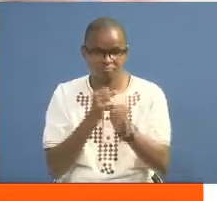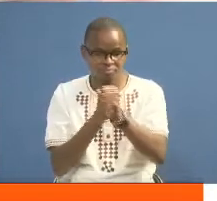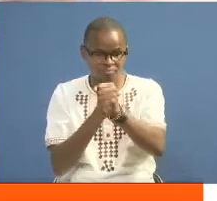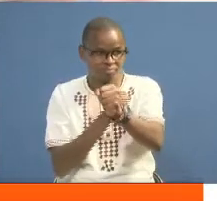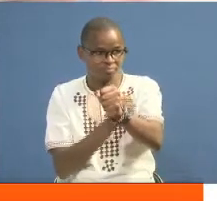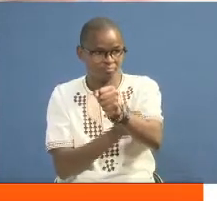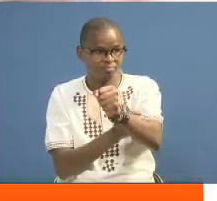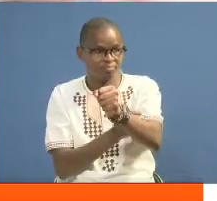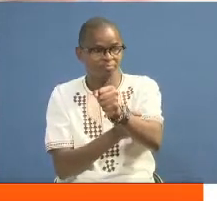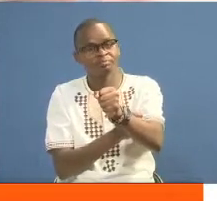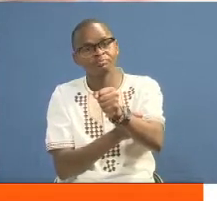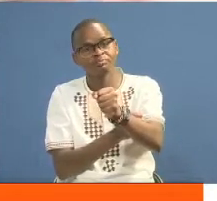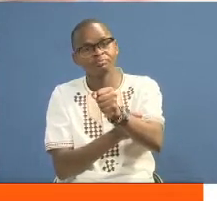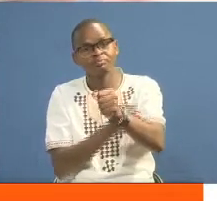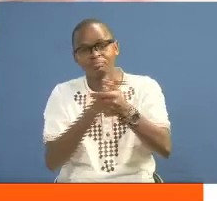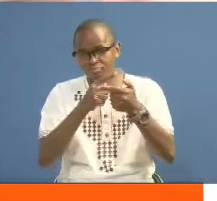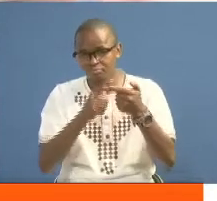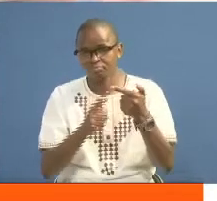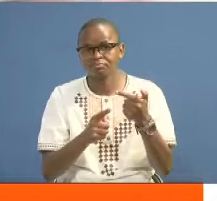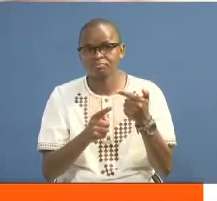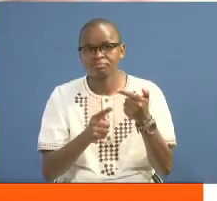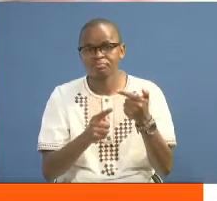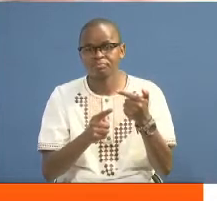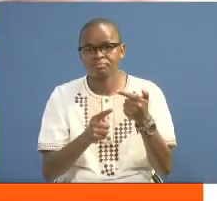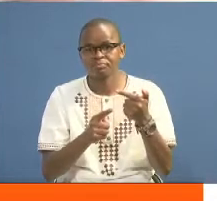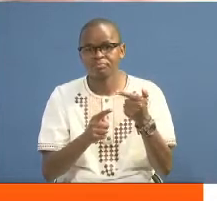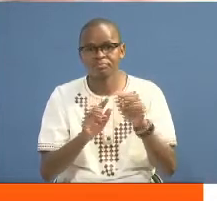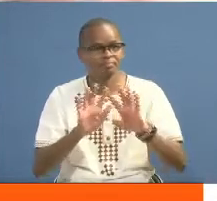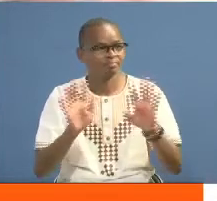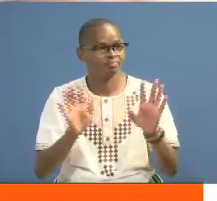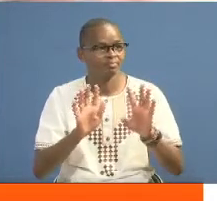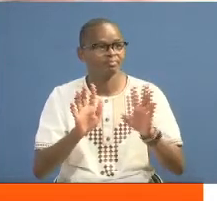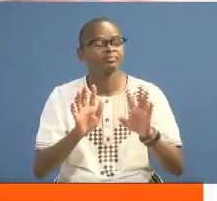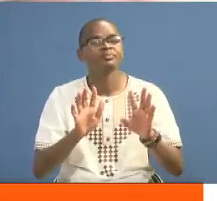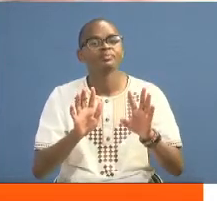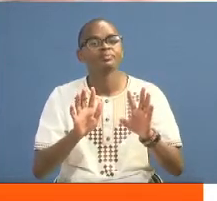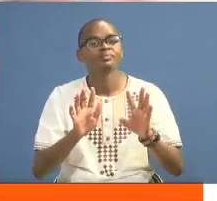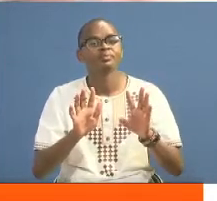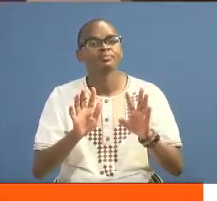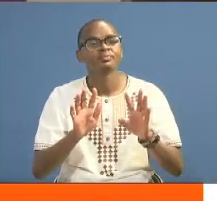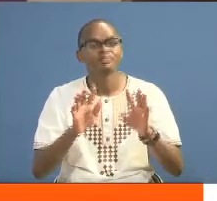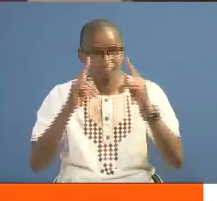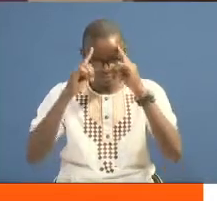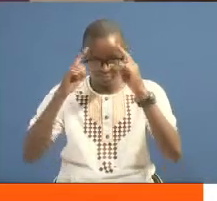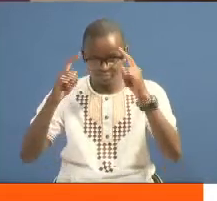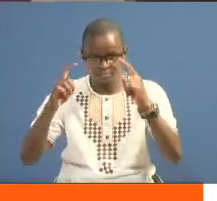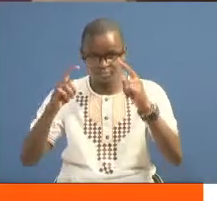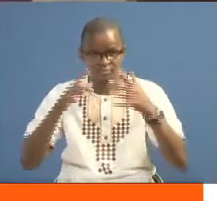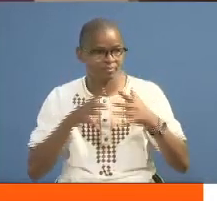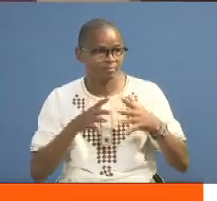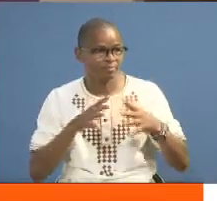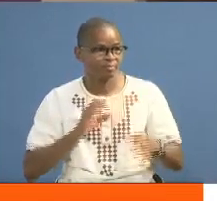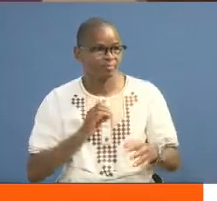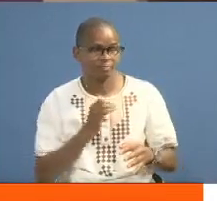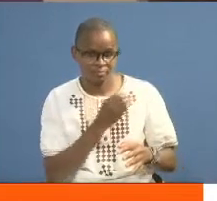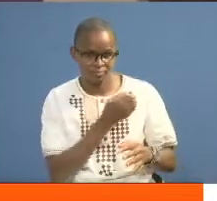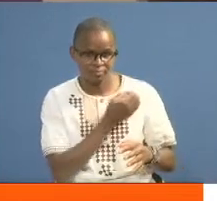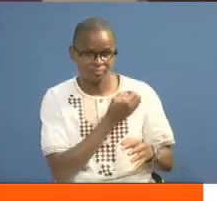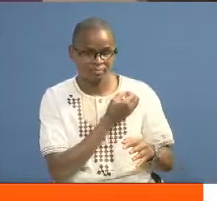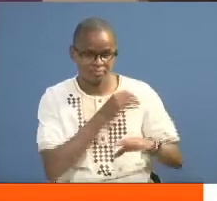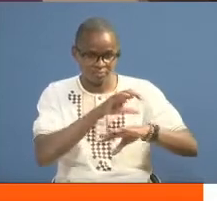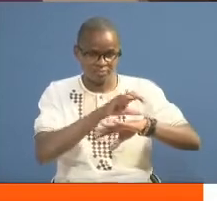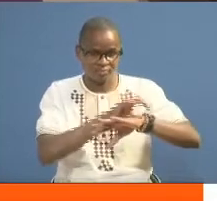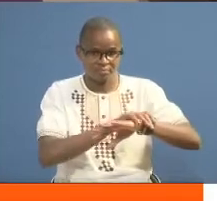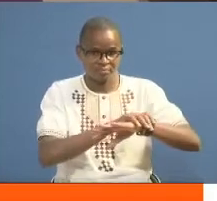ama scholarship, lakini sikuweza kufanikiwa pale. Watu wetu